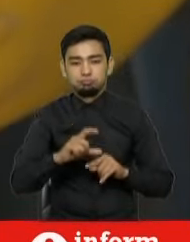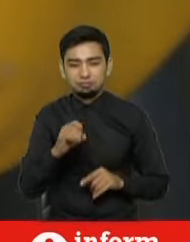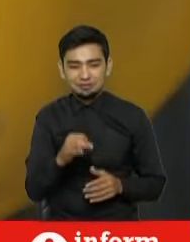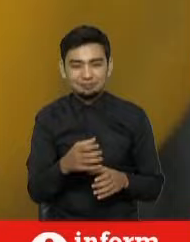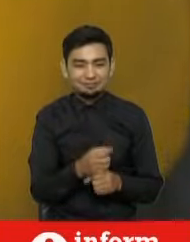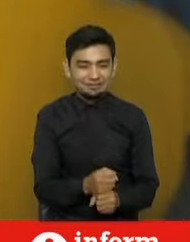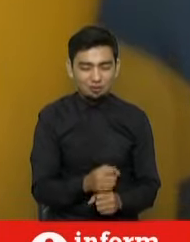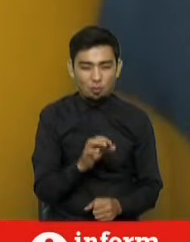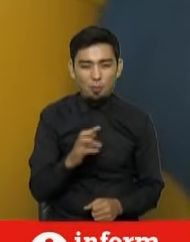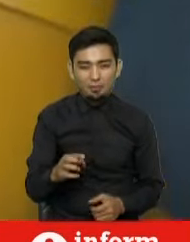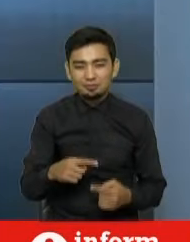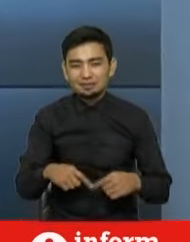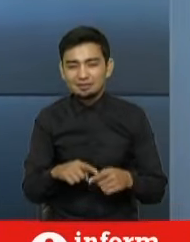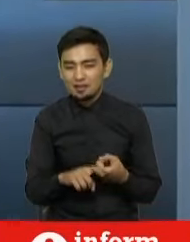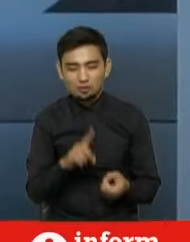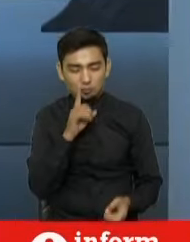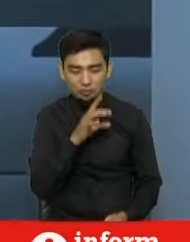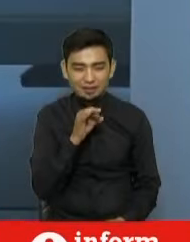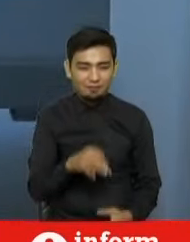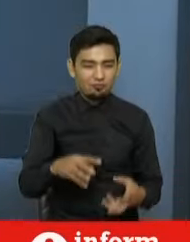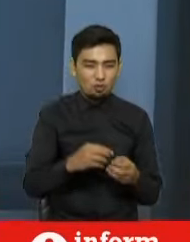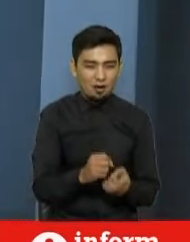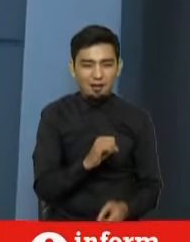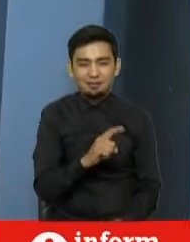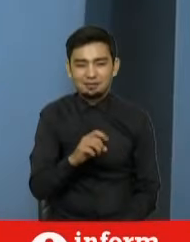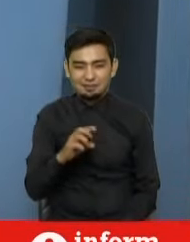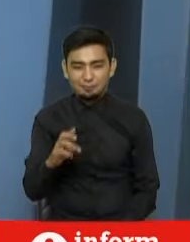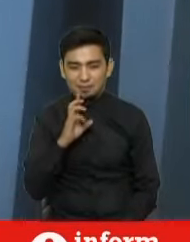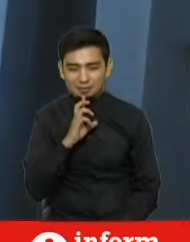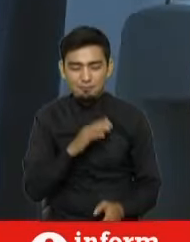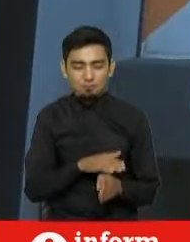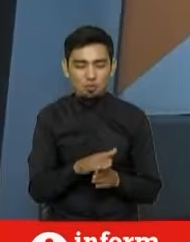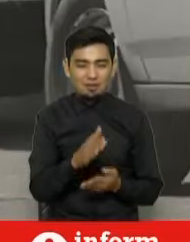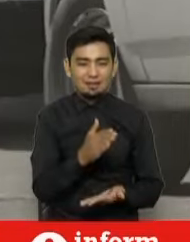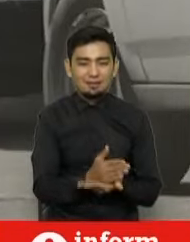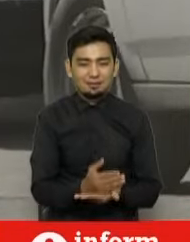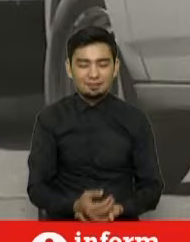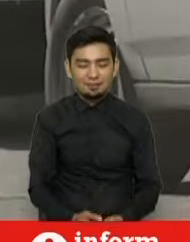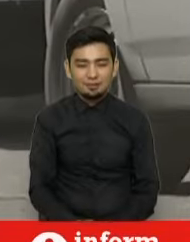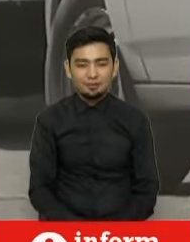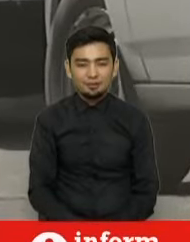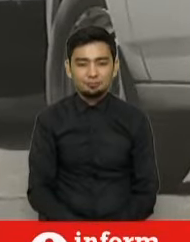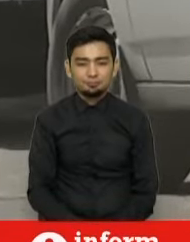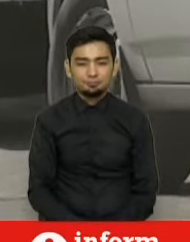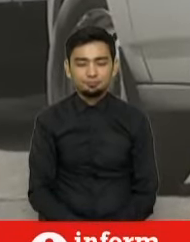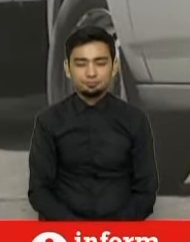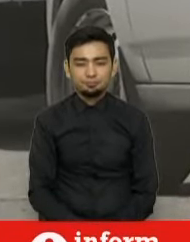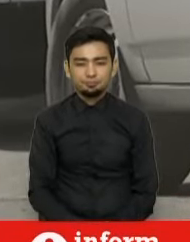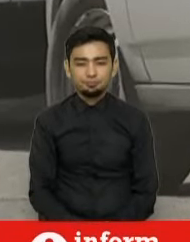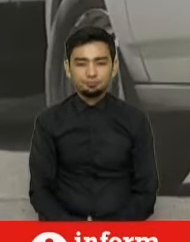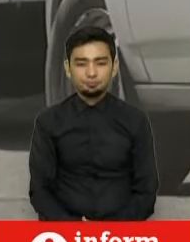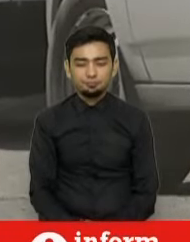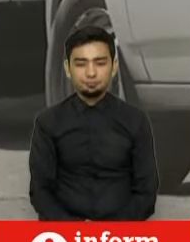сокращения объема производства. Все АЗС обеспечены топливом в полной мере. Анастасия Новикова, Дурен Абдзиев, Абзал